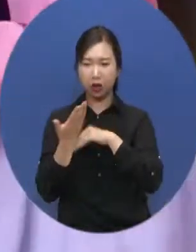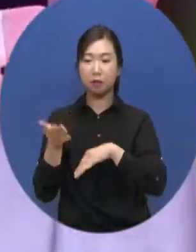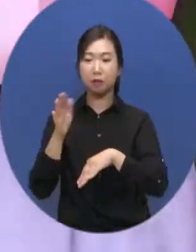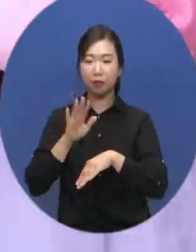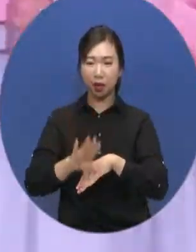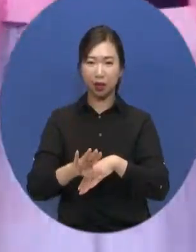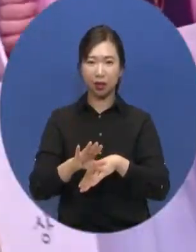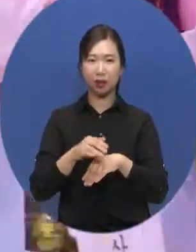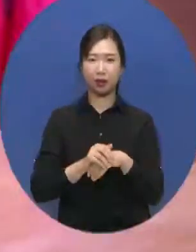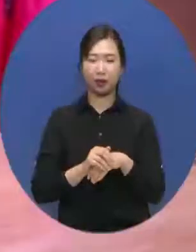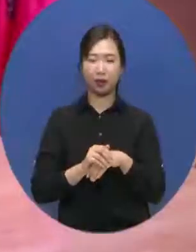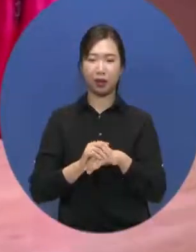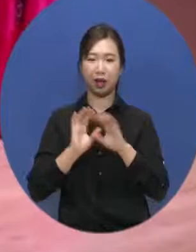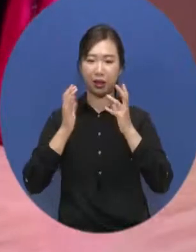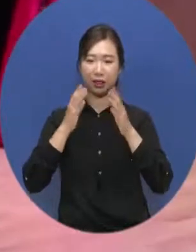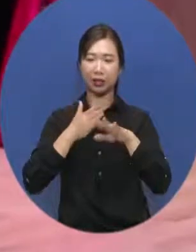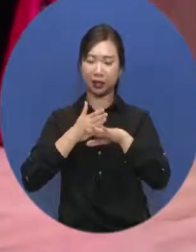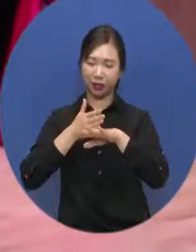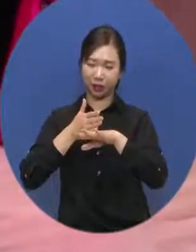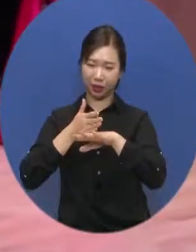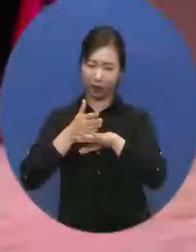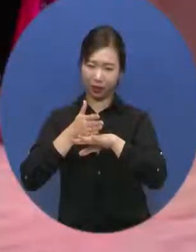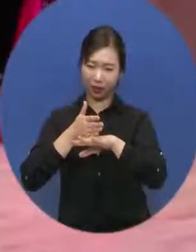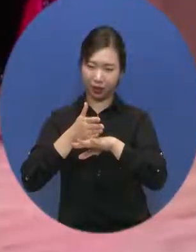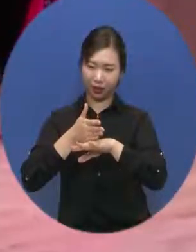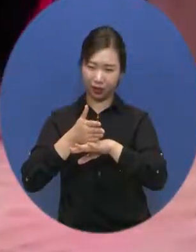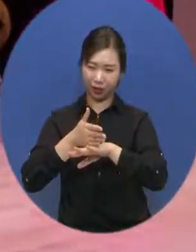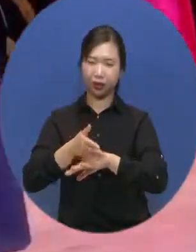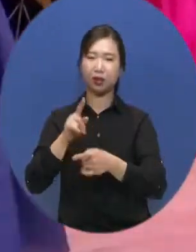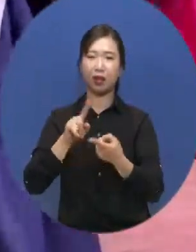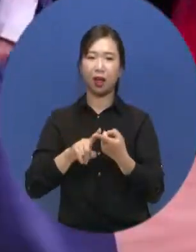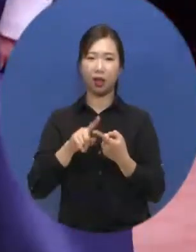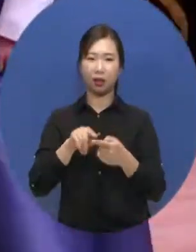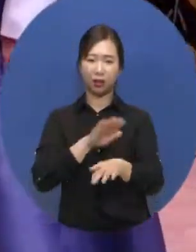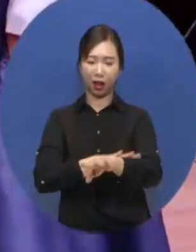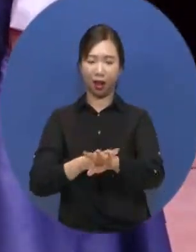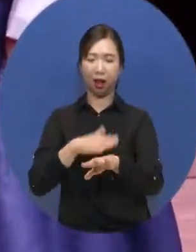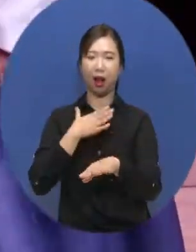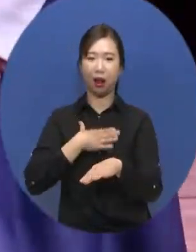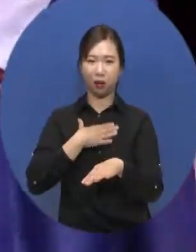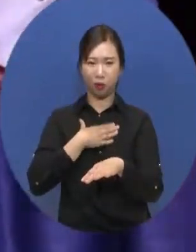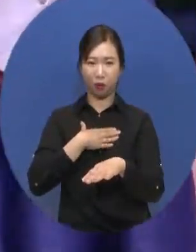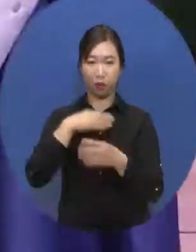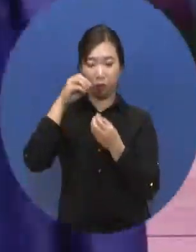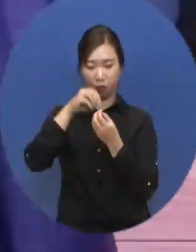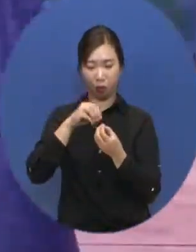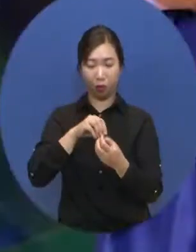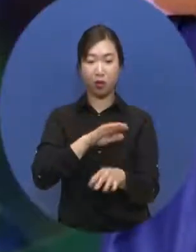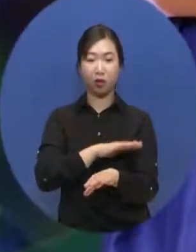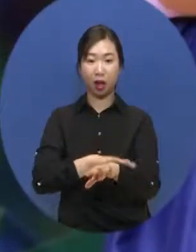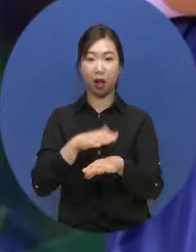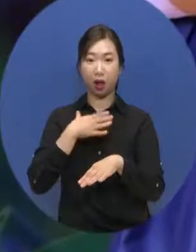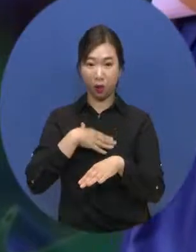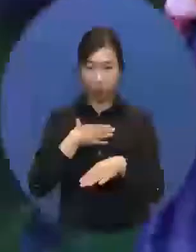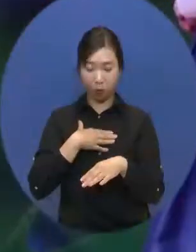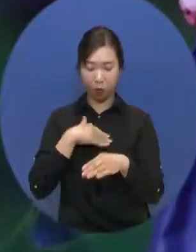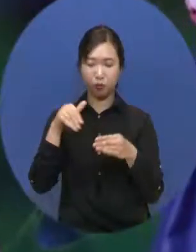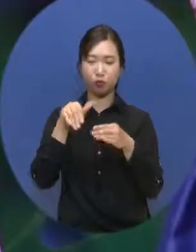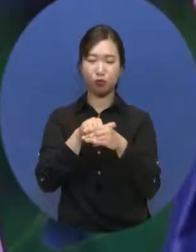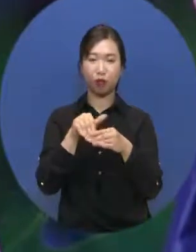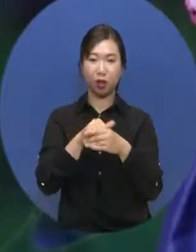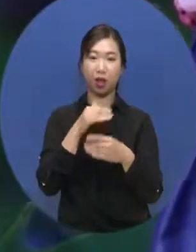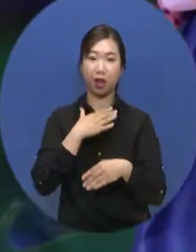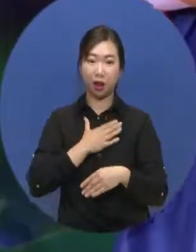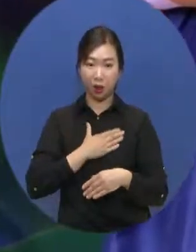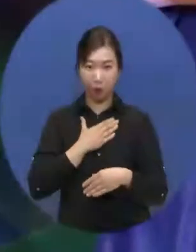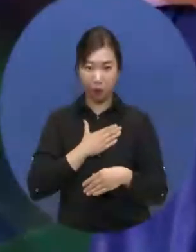전통 문화를 더 알고 그다음에 일단 우리의 뿌리를 알아야 되기 때문에 전통 문화에 대해서도 알고 또 우리 문화에 대해서도 알고 또